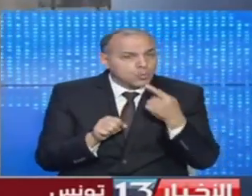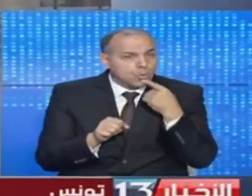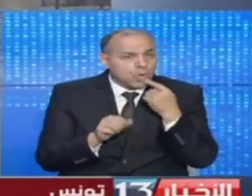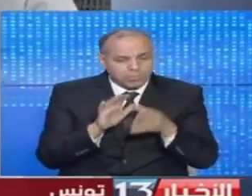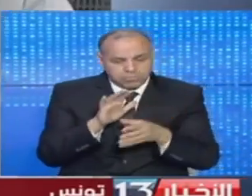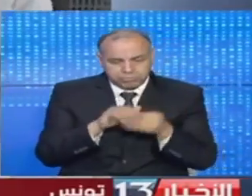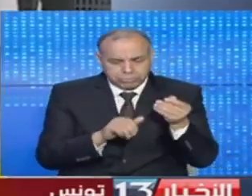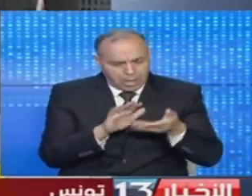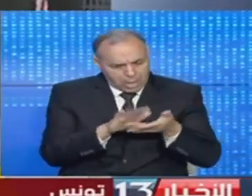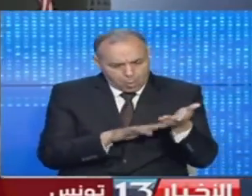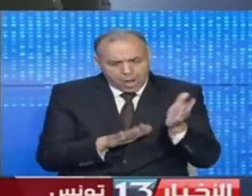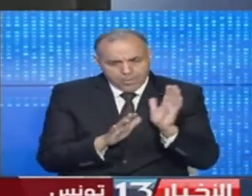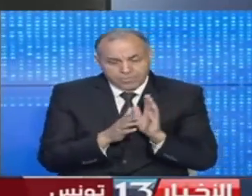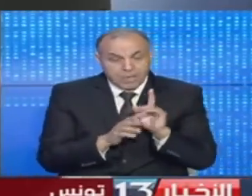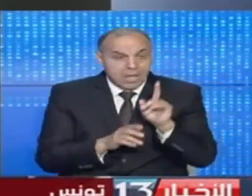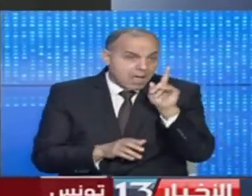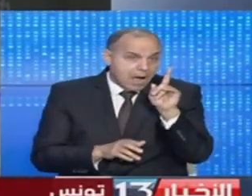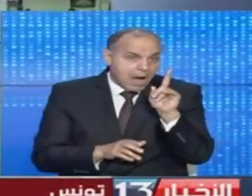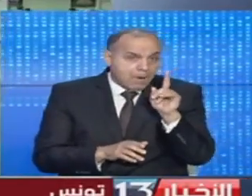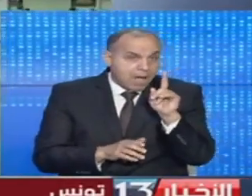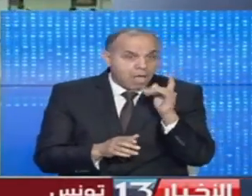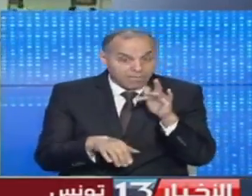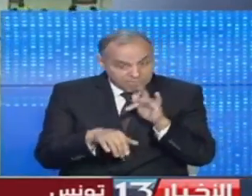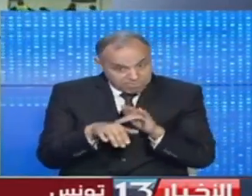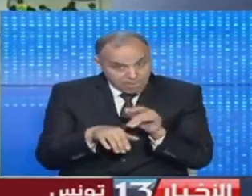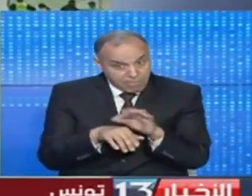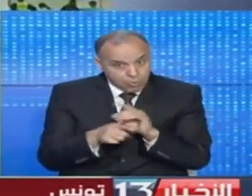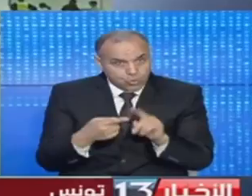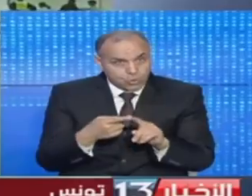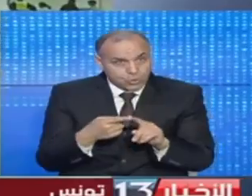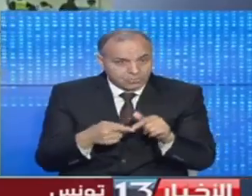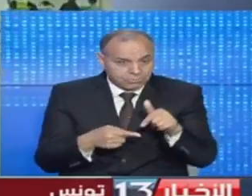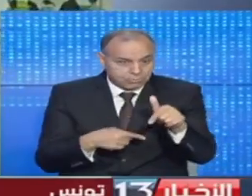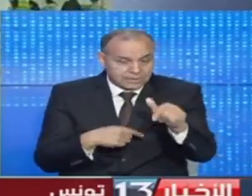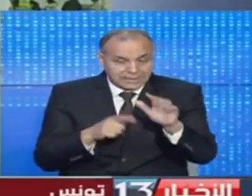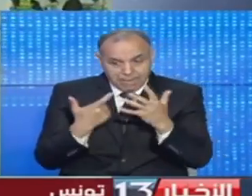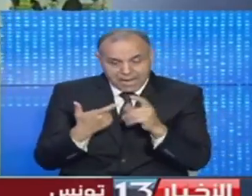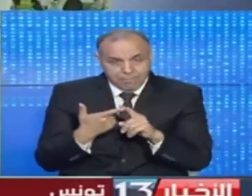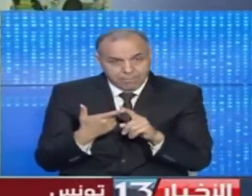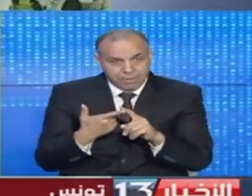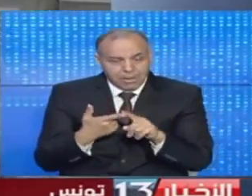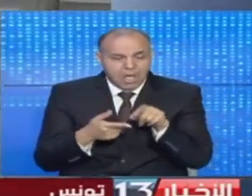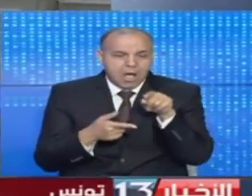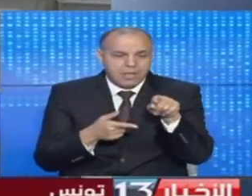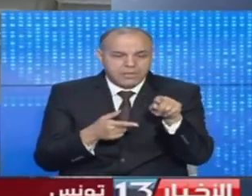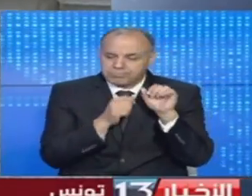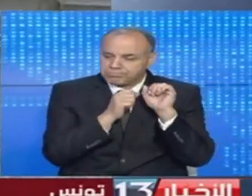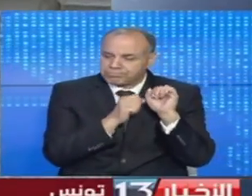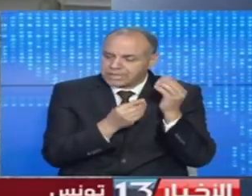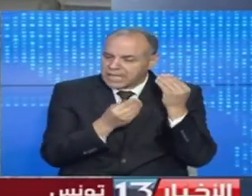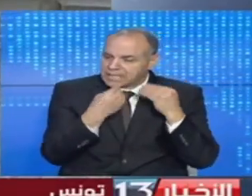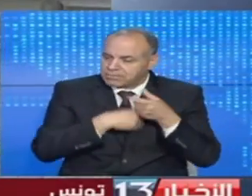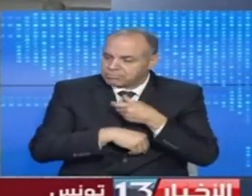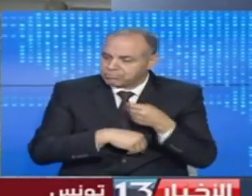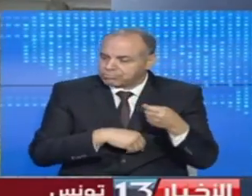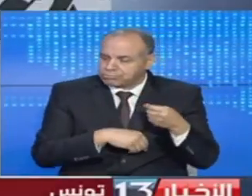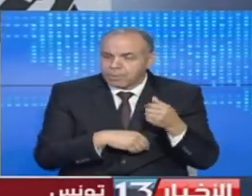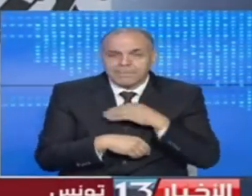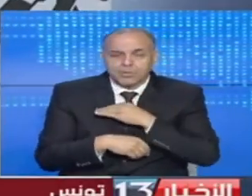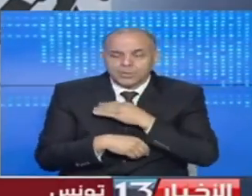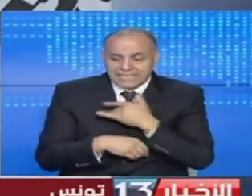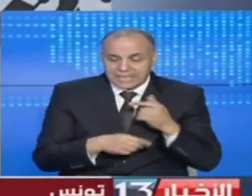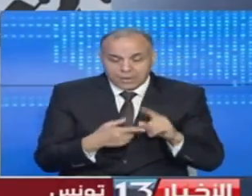مغادره الحجر الصحي اما عدد ظهور الاعراض خلال هذه الفتره يتم القيام بهذا الاختبار من قبل المصالحه